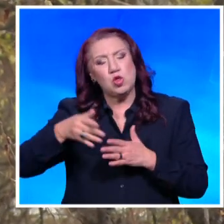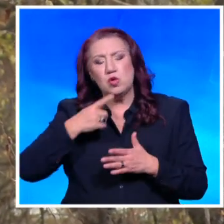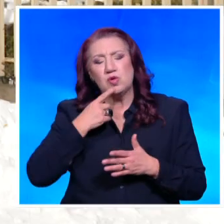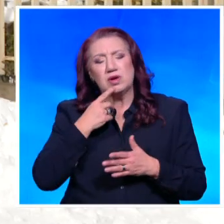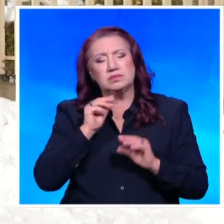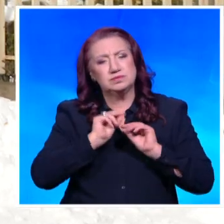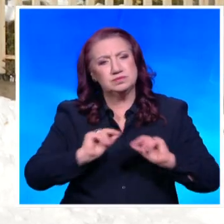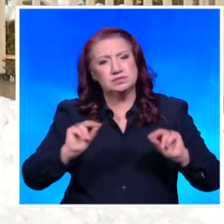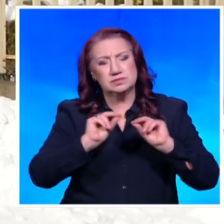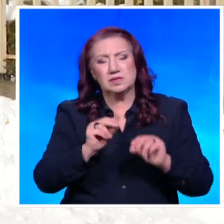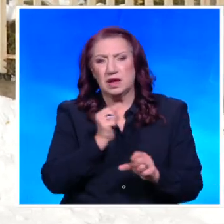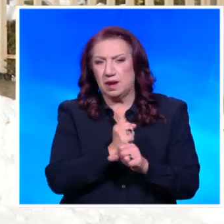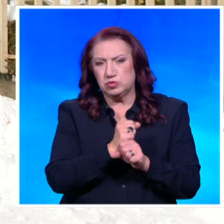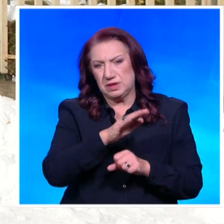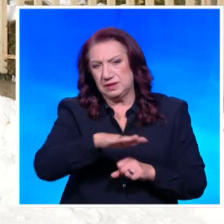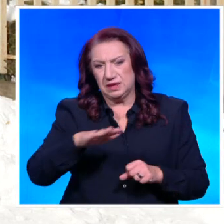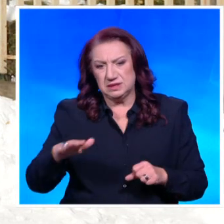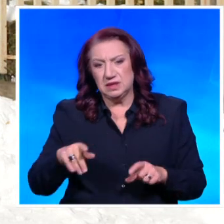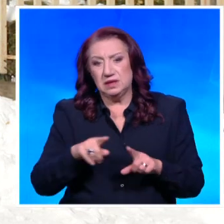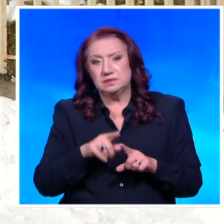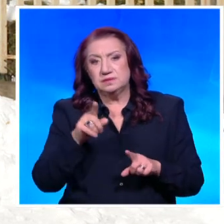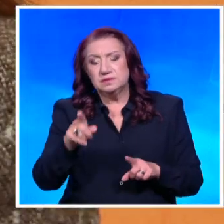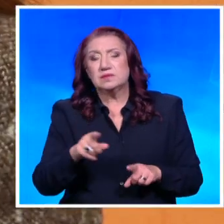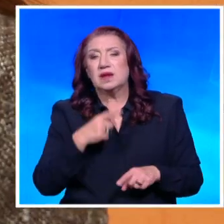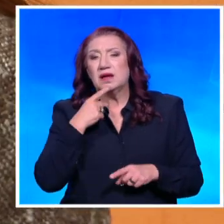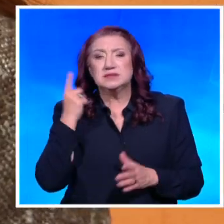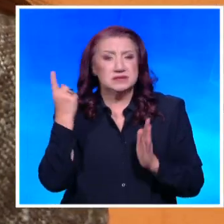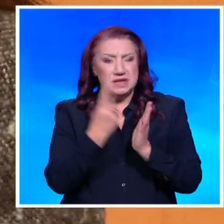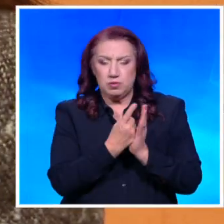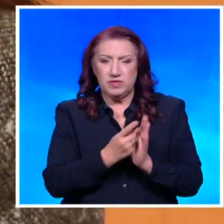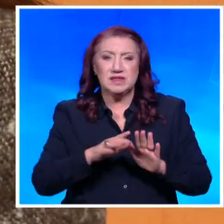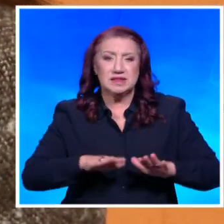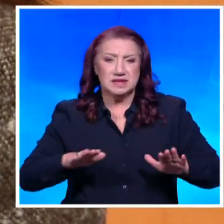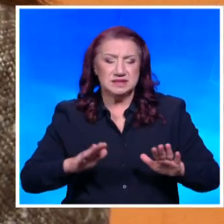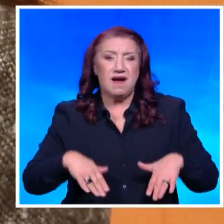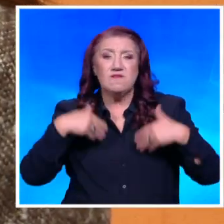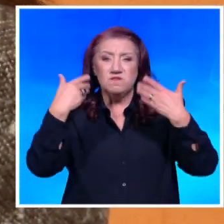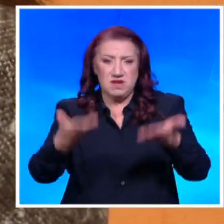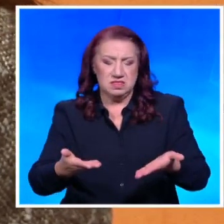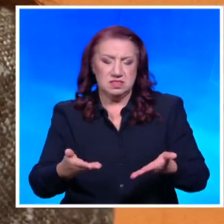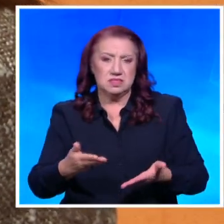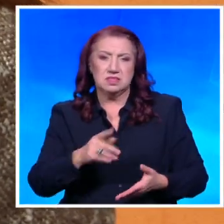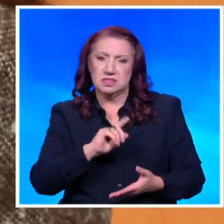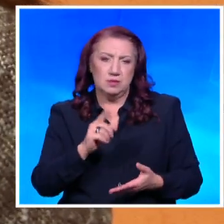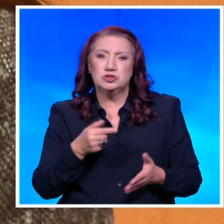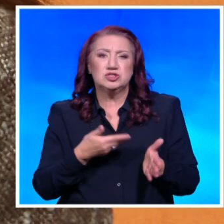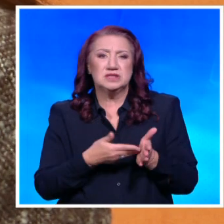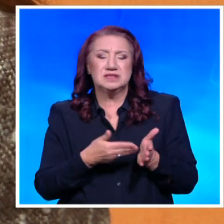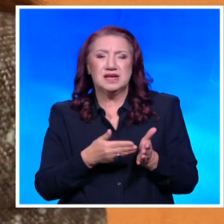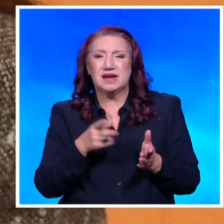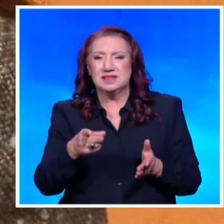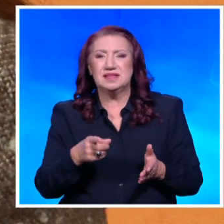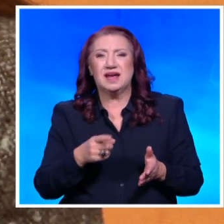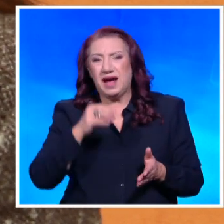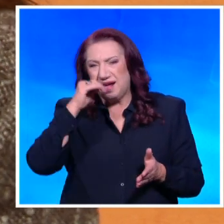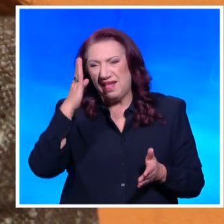пред училището, тъй като сградата е на главен булевард. Издадохме заповед, че не приемаме да се замерват стопки